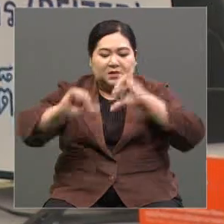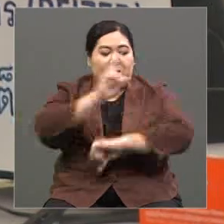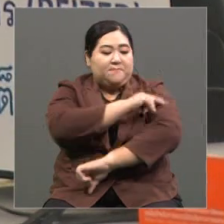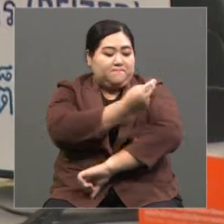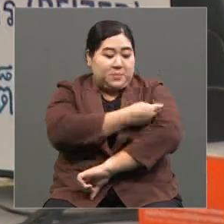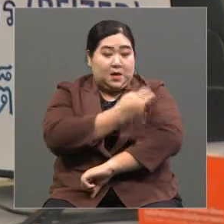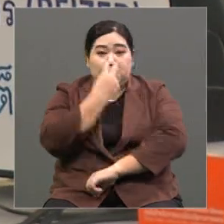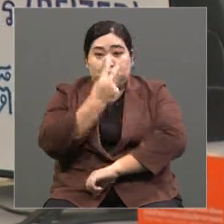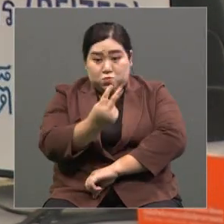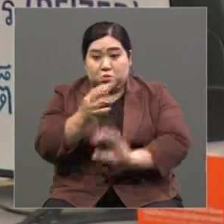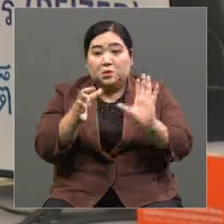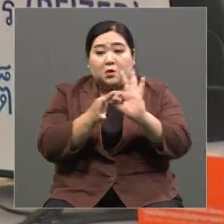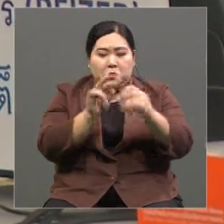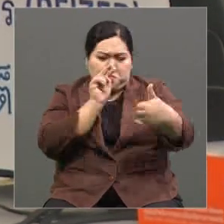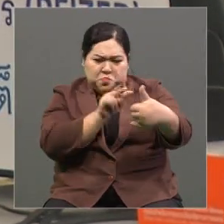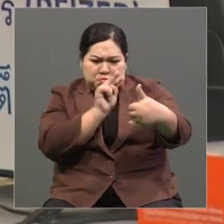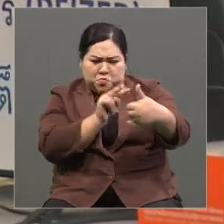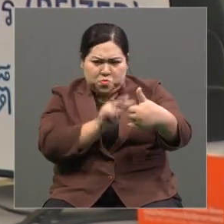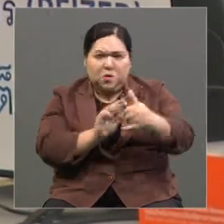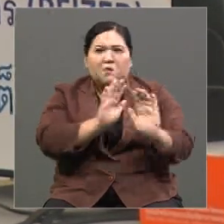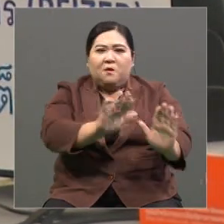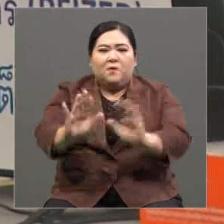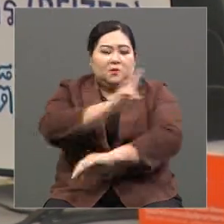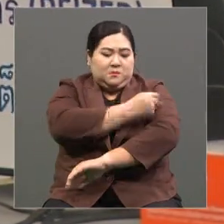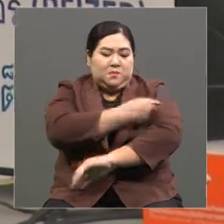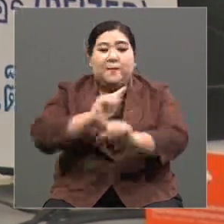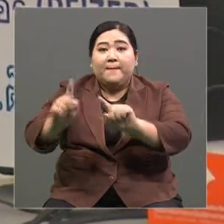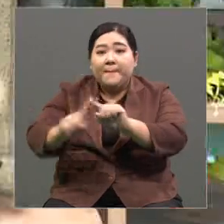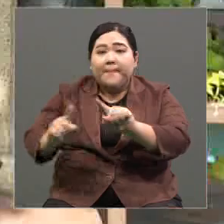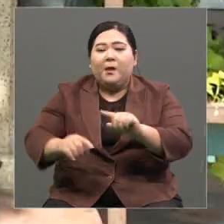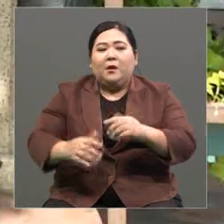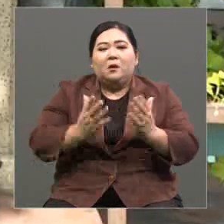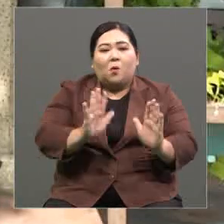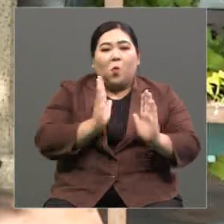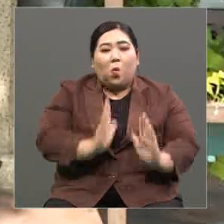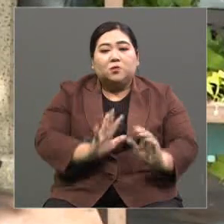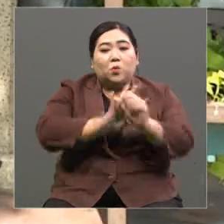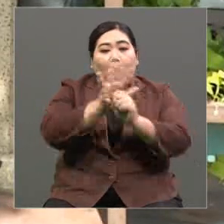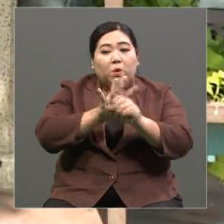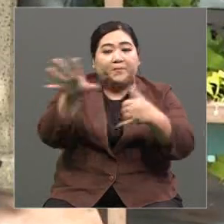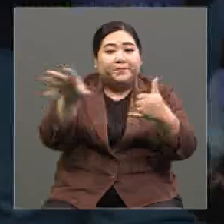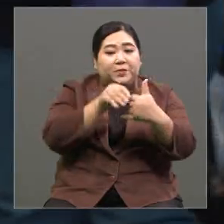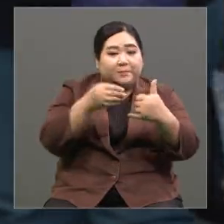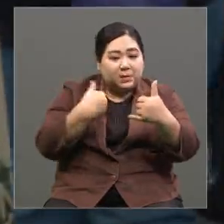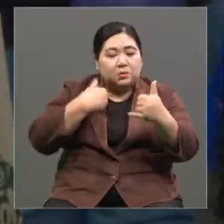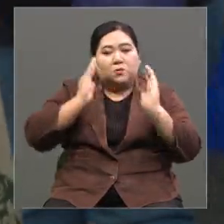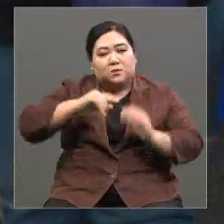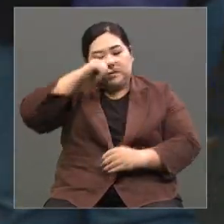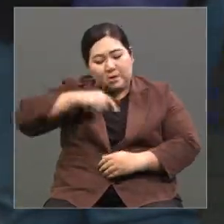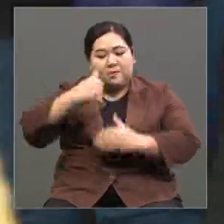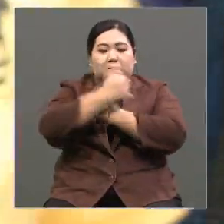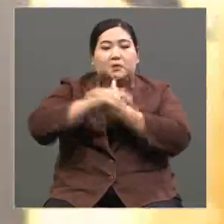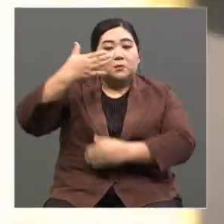แปลงสายพันธุ์อย่างใกล้ชิดโดยมีการประสานให้โรงพยาบาลทั่วประเทศส่งตัวอย่างผู้ป่วยโควิด 19ทั้งคนไทยชาวต่างชาติ